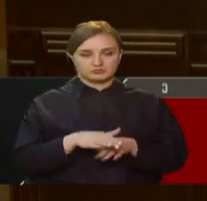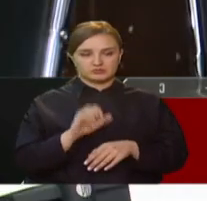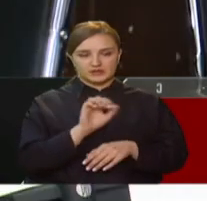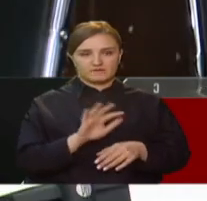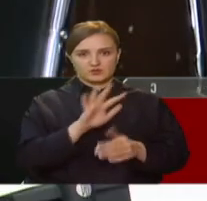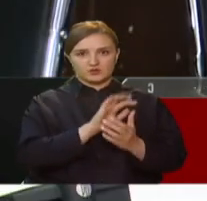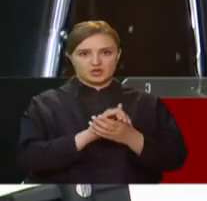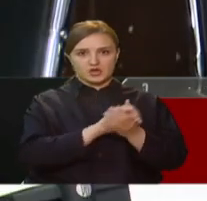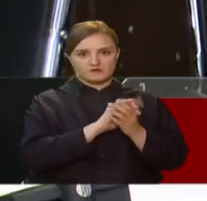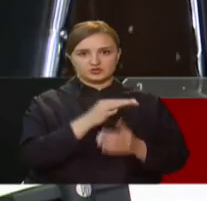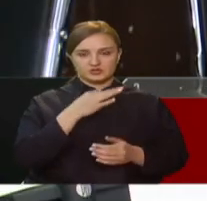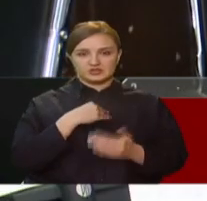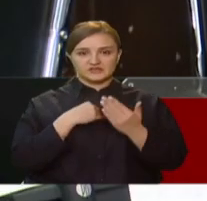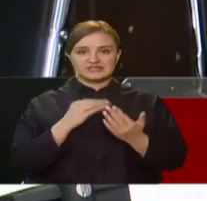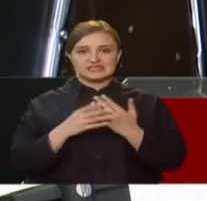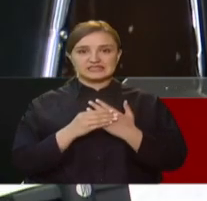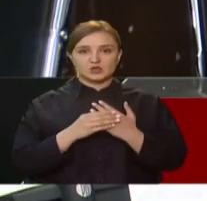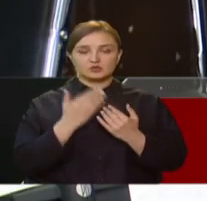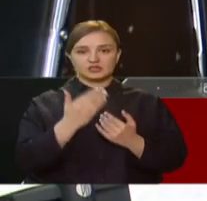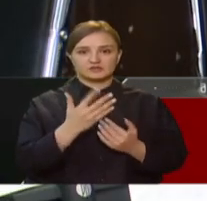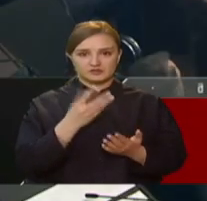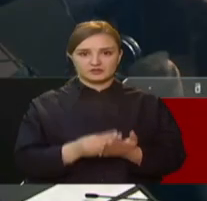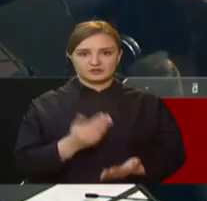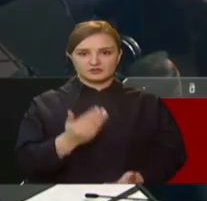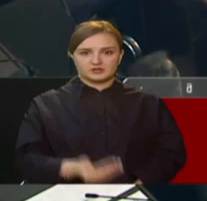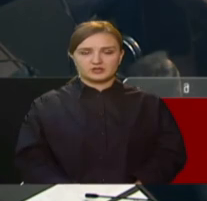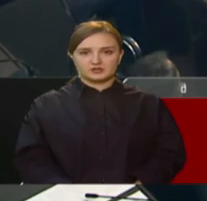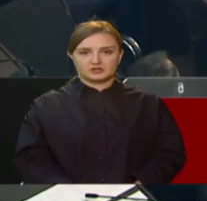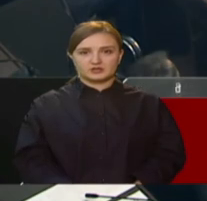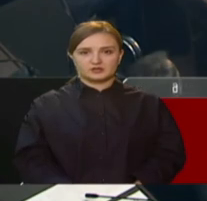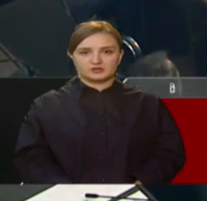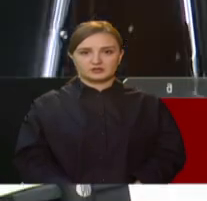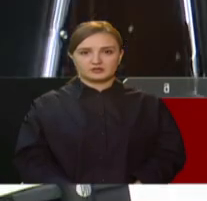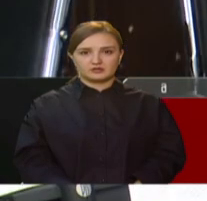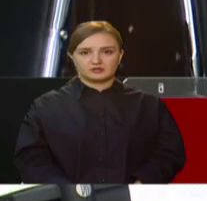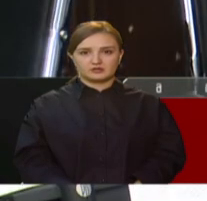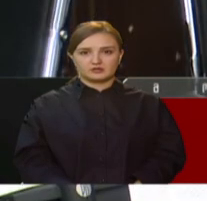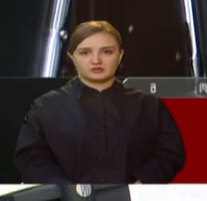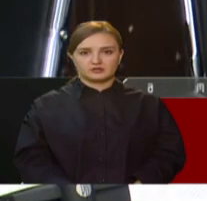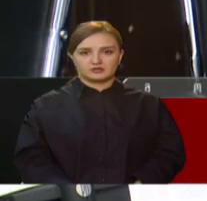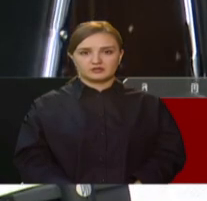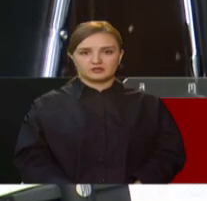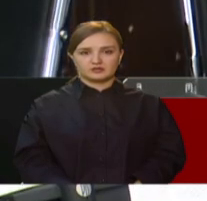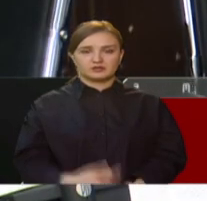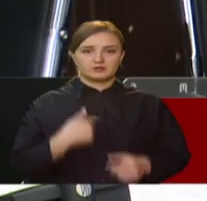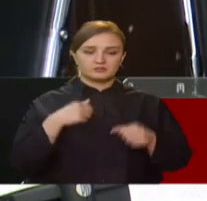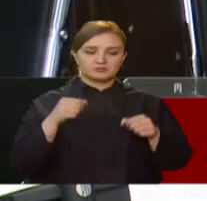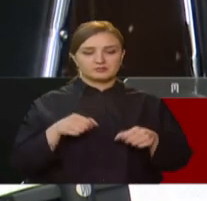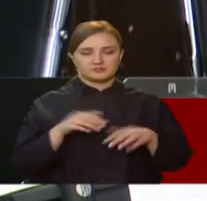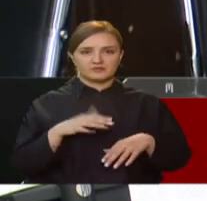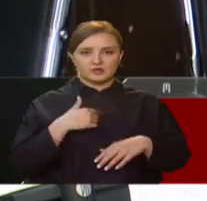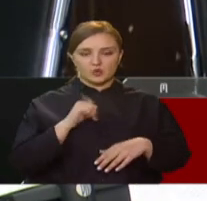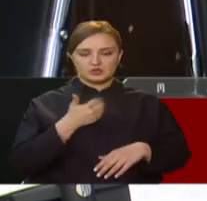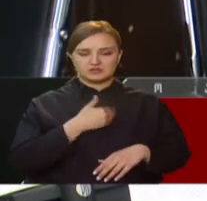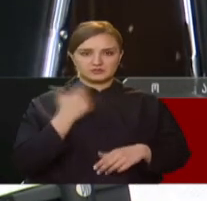გვთავაზობს. თქვენი სხეული თქვენი საკუთრებაა? დიახ. მაქვს თუ არა უფლება ამ სხეულს ისე მოეპყრო, როგორც მე